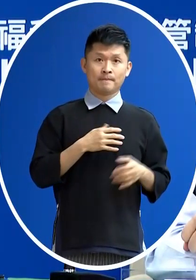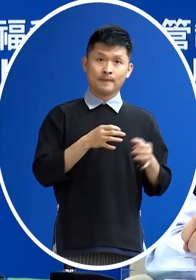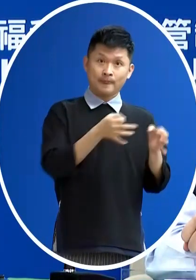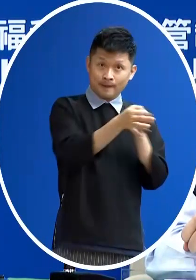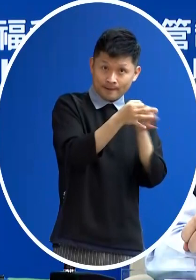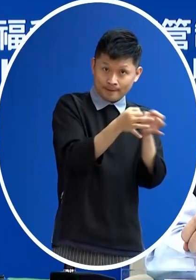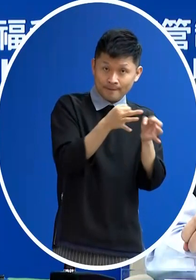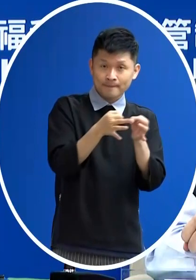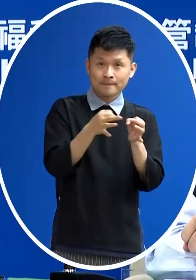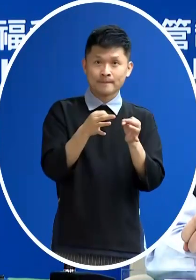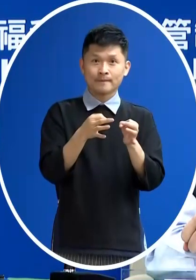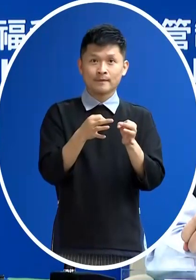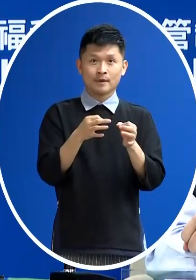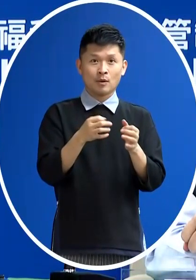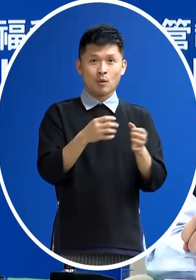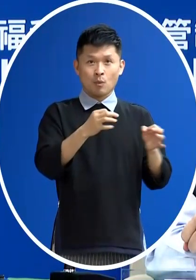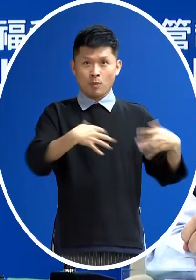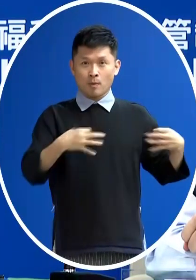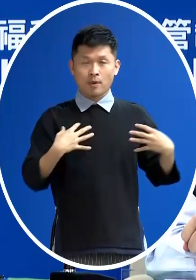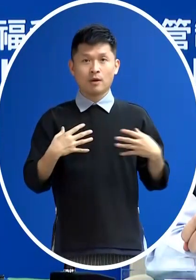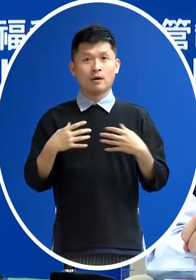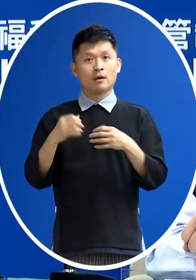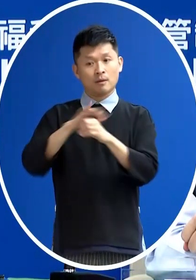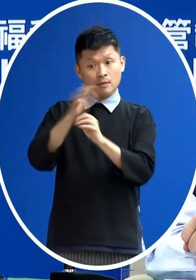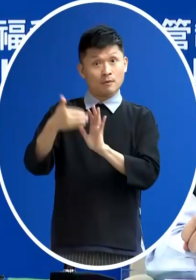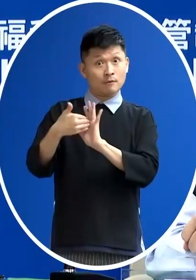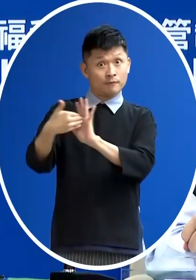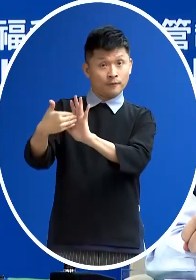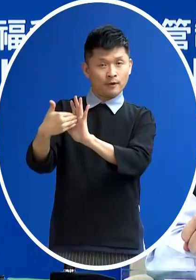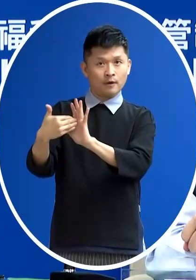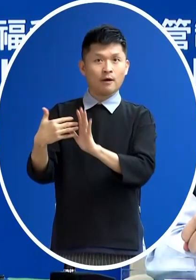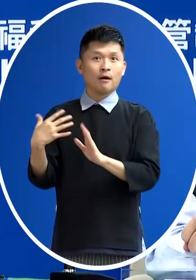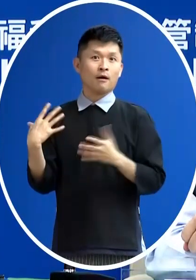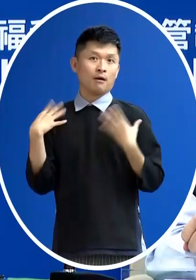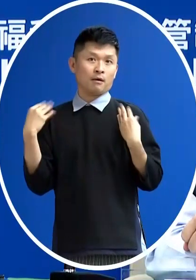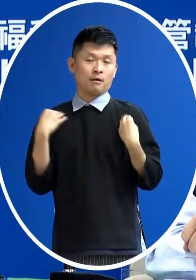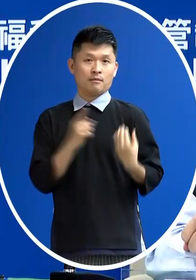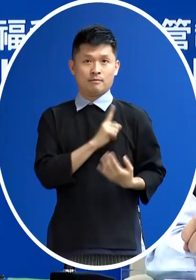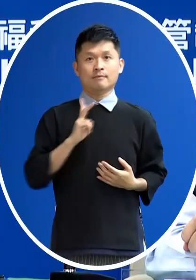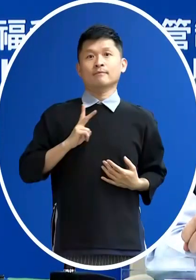济，兼顾疫情，哦，那选择一条我们自己的路，那看能不能做得最好。